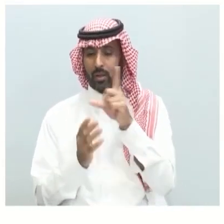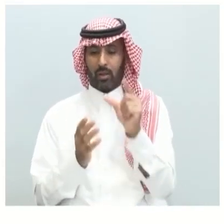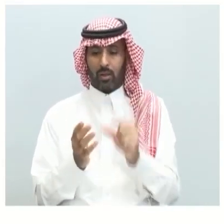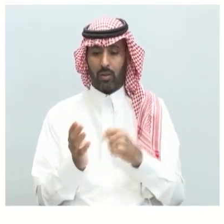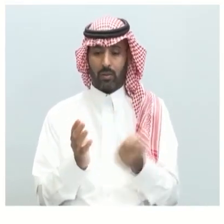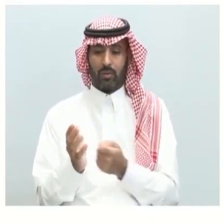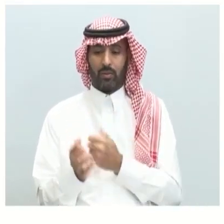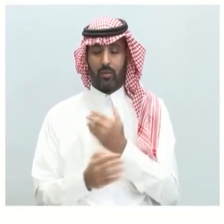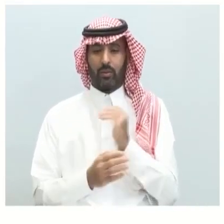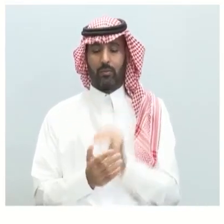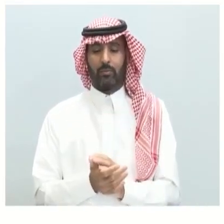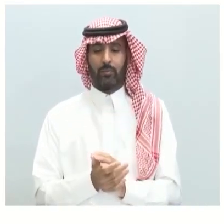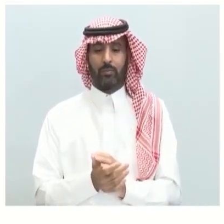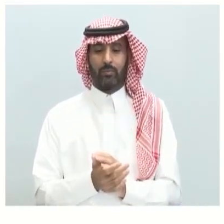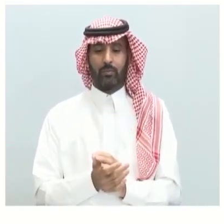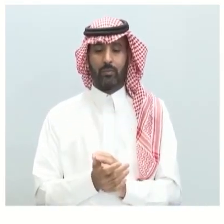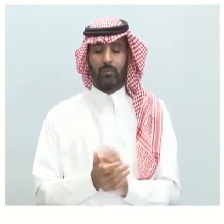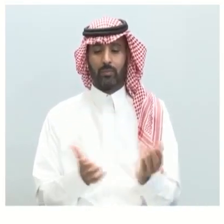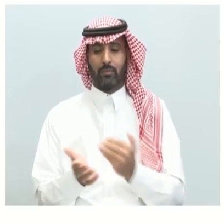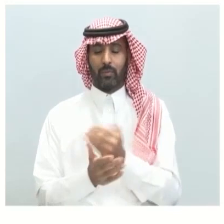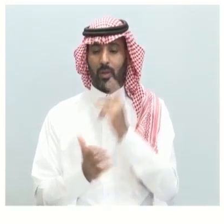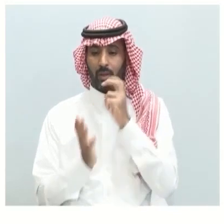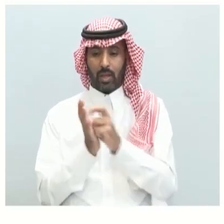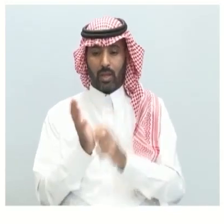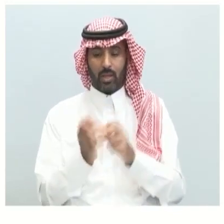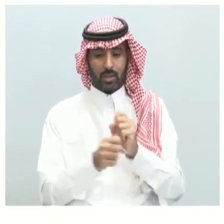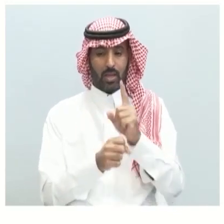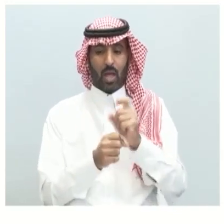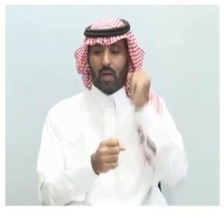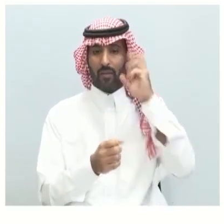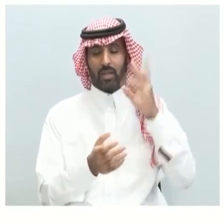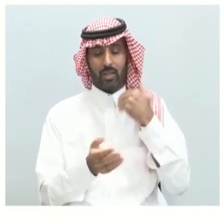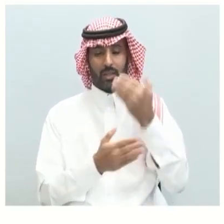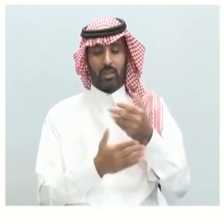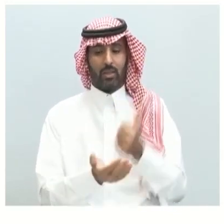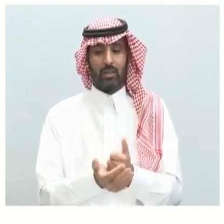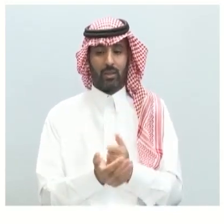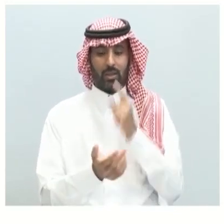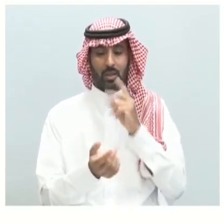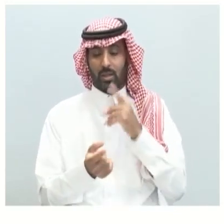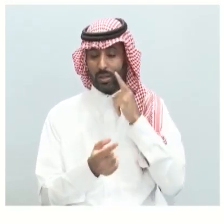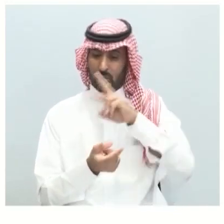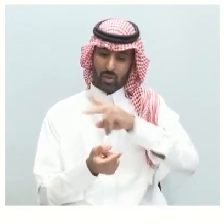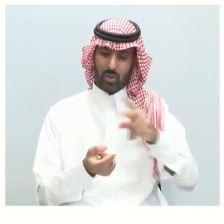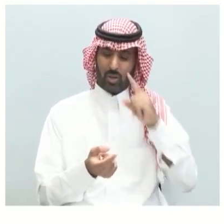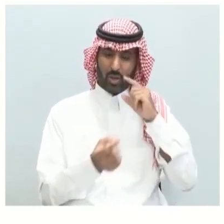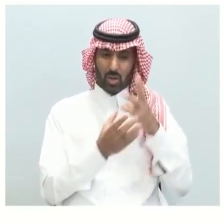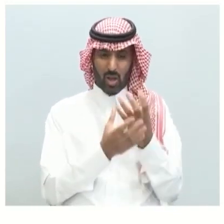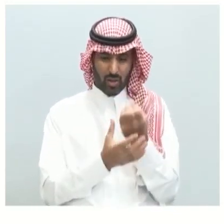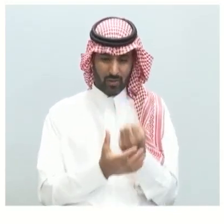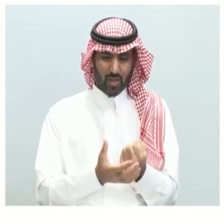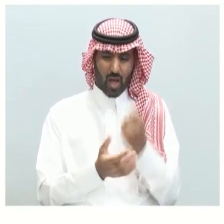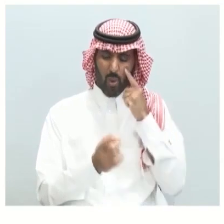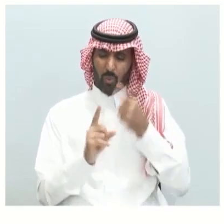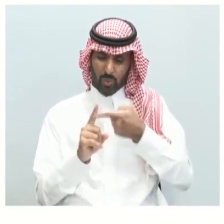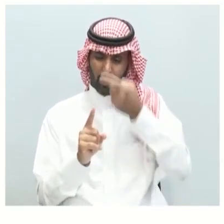وحل اسئله التقويم قوانين الغازات الفكره الرئيسه في ان تغيير الضغط او